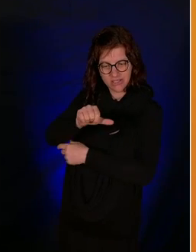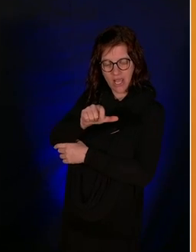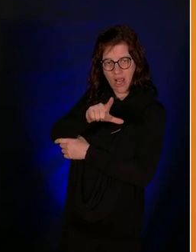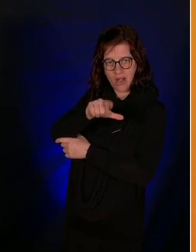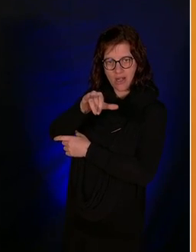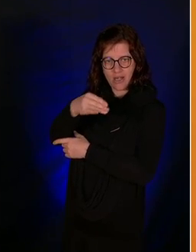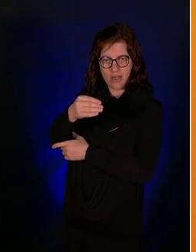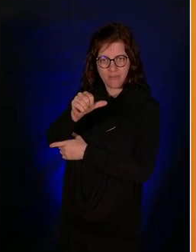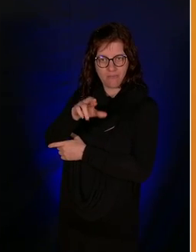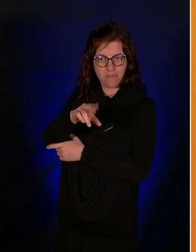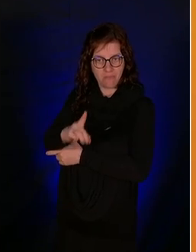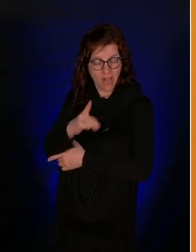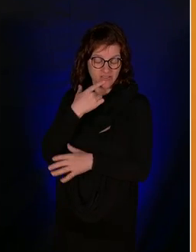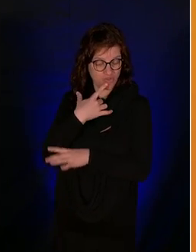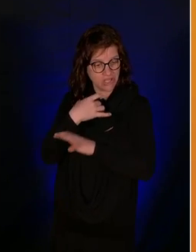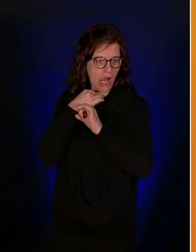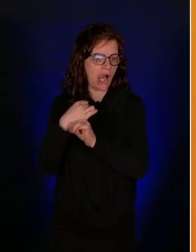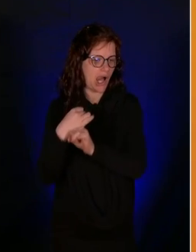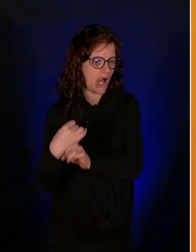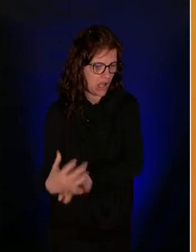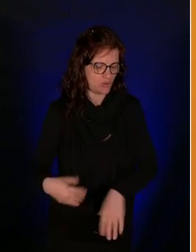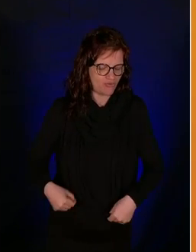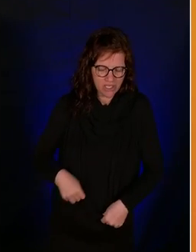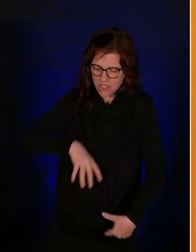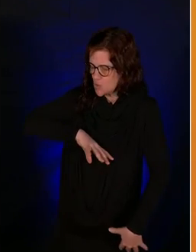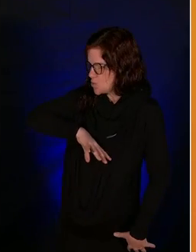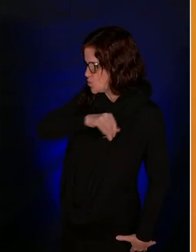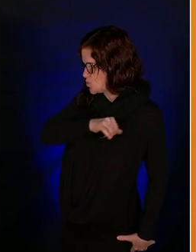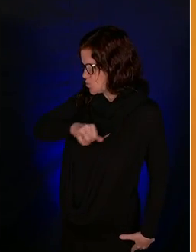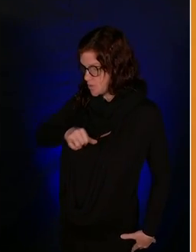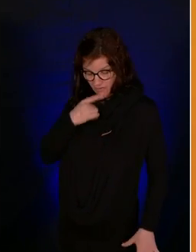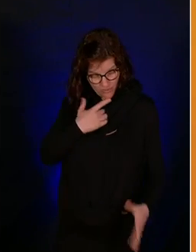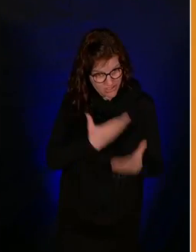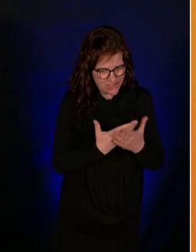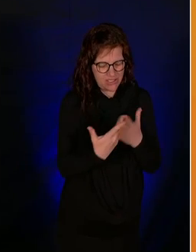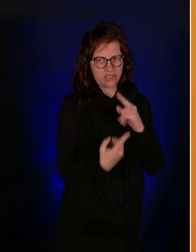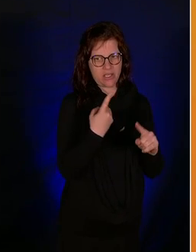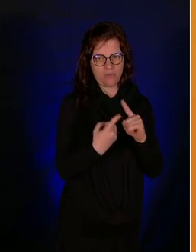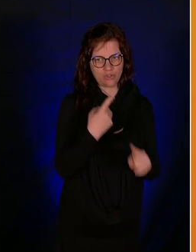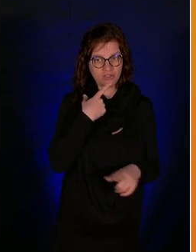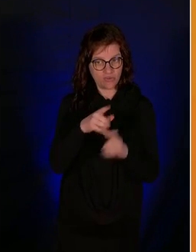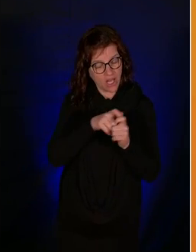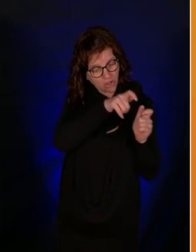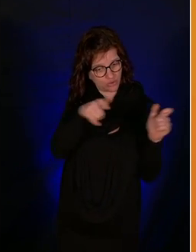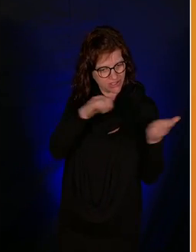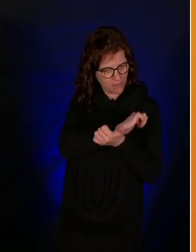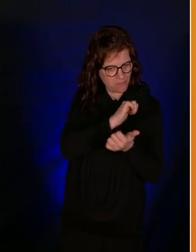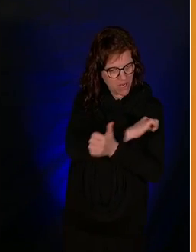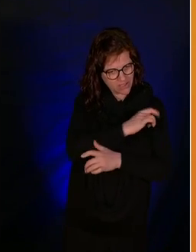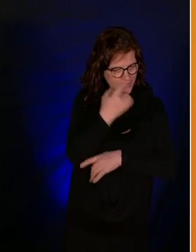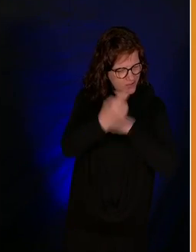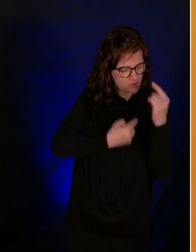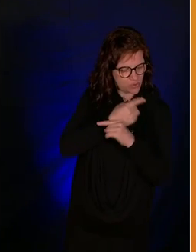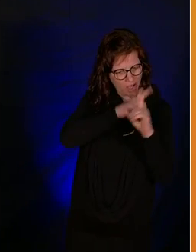outrance dans cette maison d'édition, on sait que des dizaines de camarades des imprimeries de presse ou de la distribution seront là pour les soutenir. Et ça nous aide